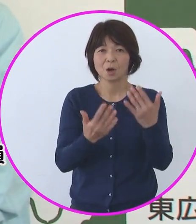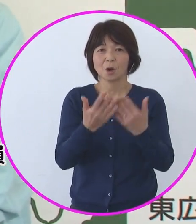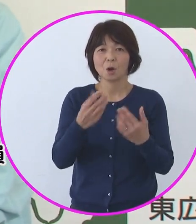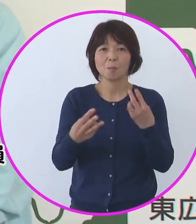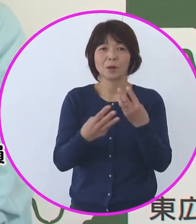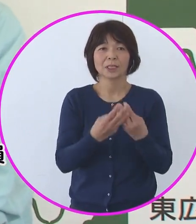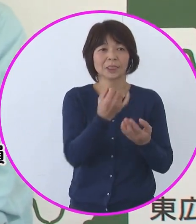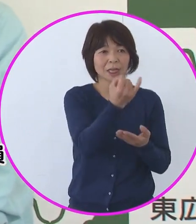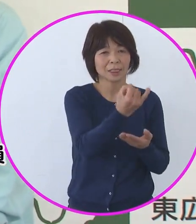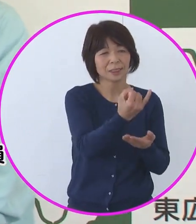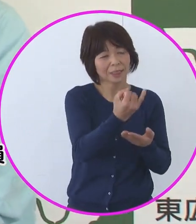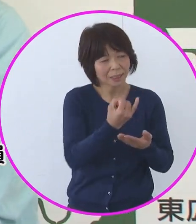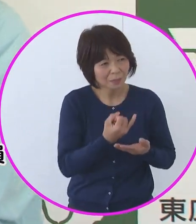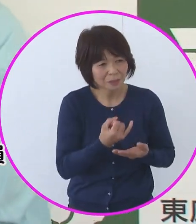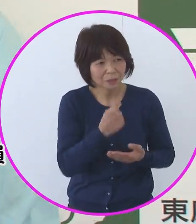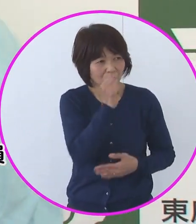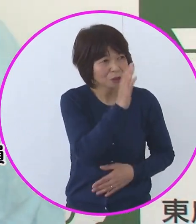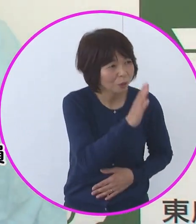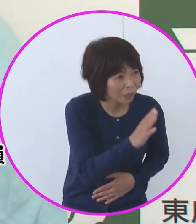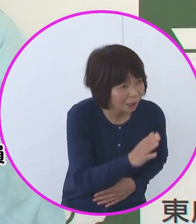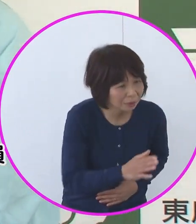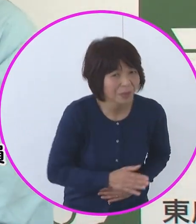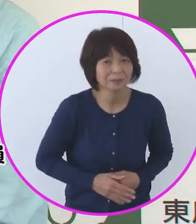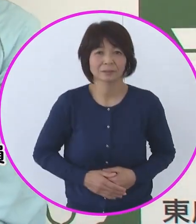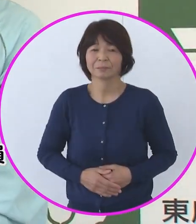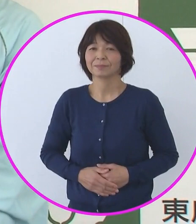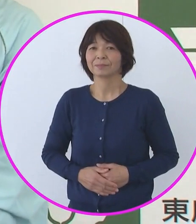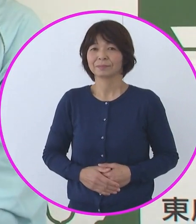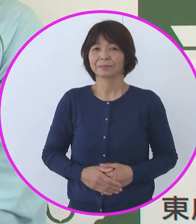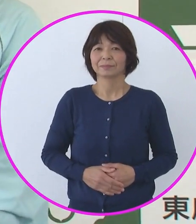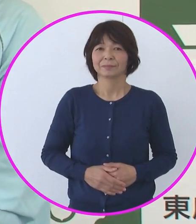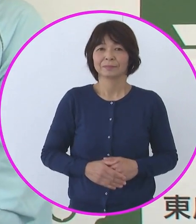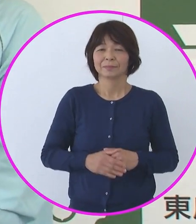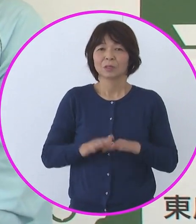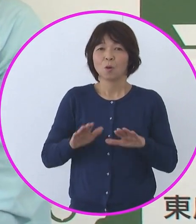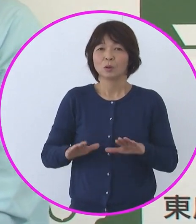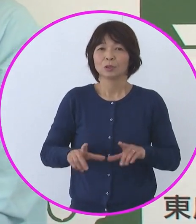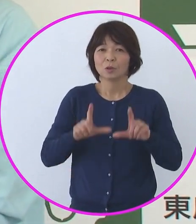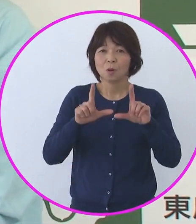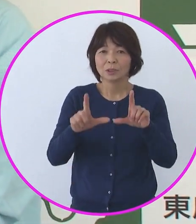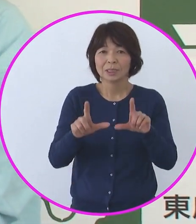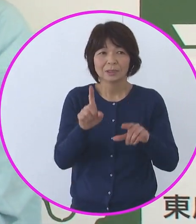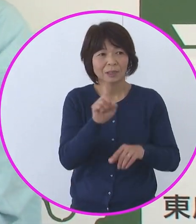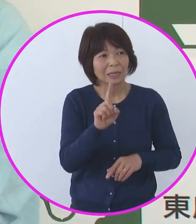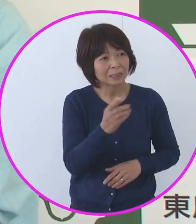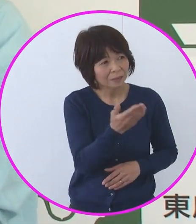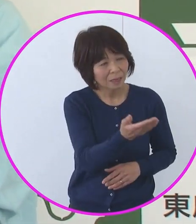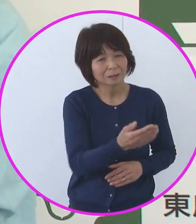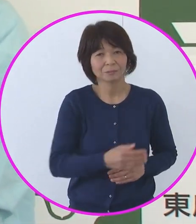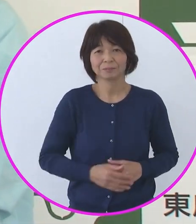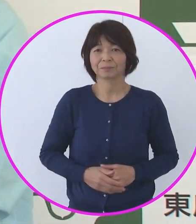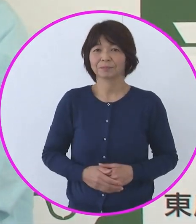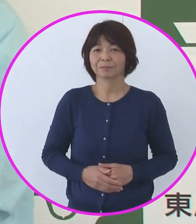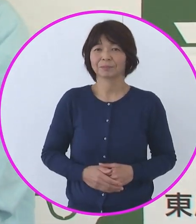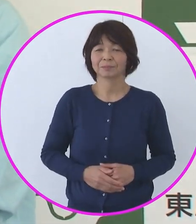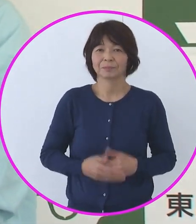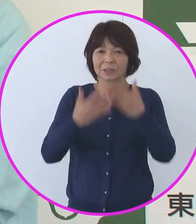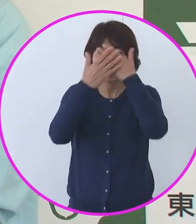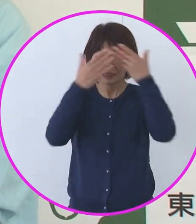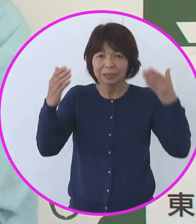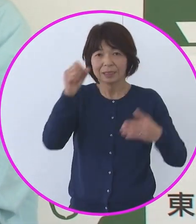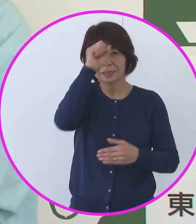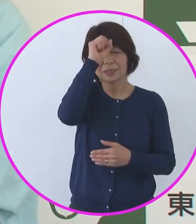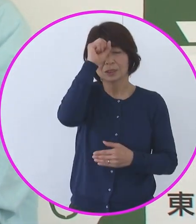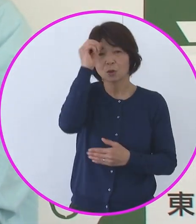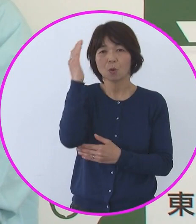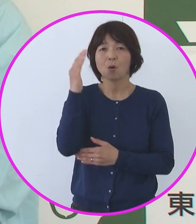介していただきます。よろしくお願いします。 よろしくお願いします。 今週のお知らせは何ですか？ はい、今週は認知症